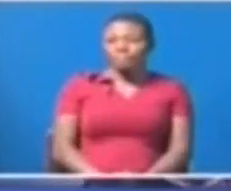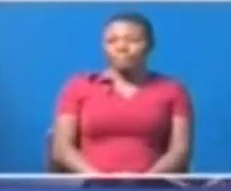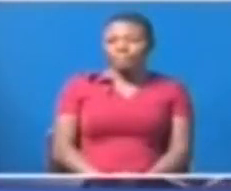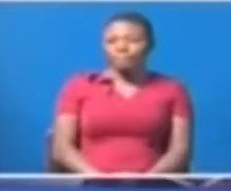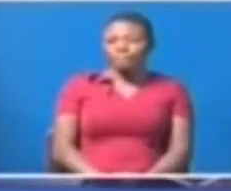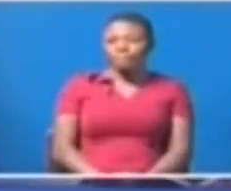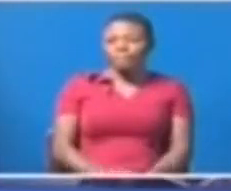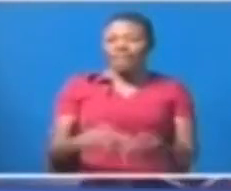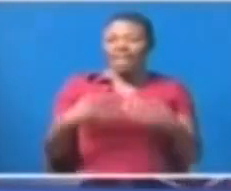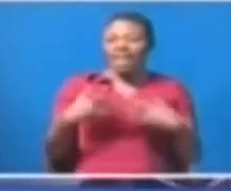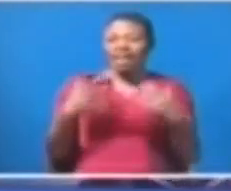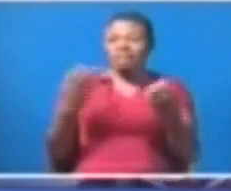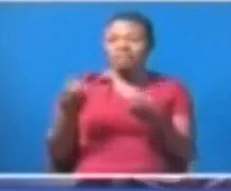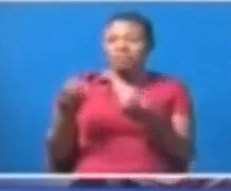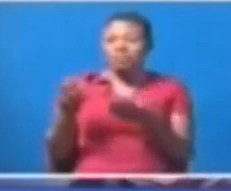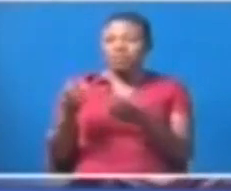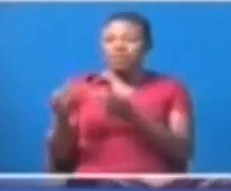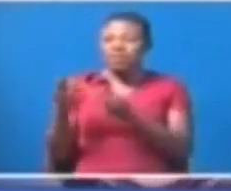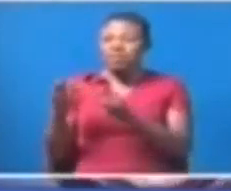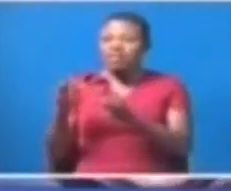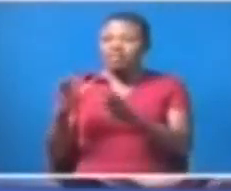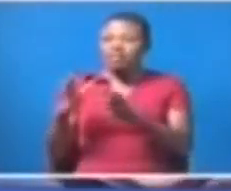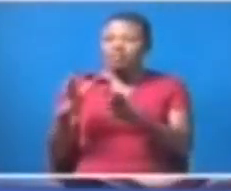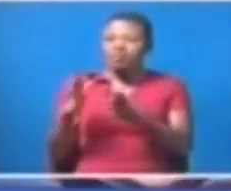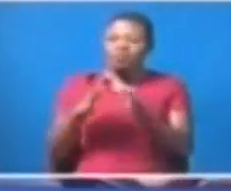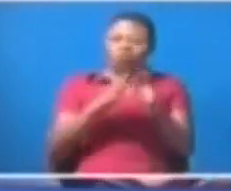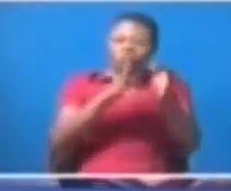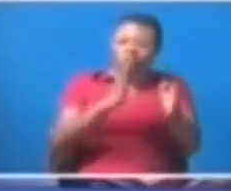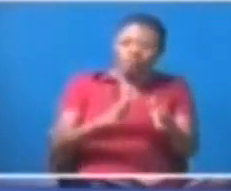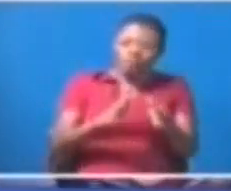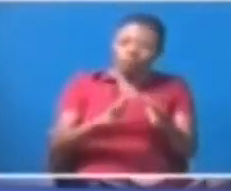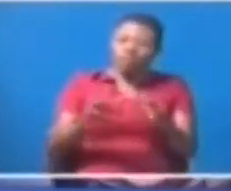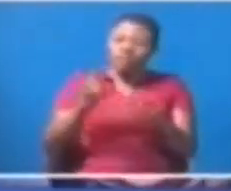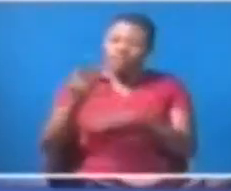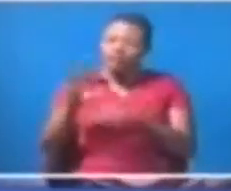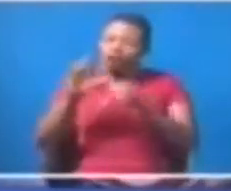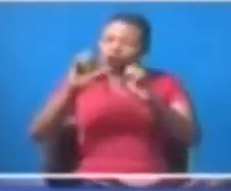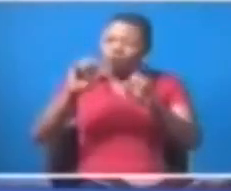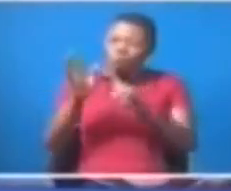There are many more. If you find her too smart, leave her, go and look for another one like